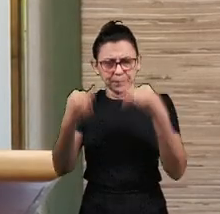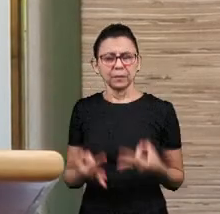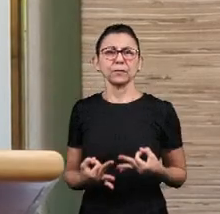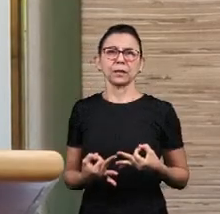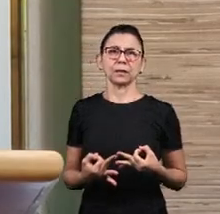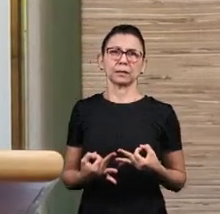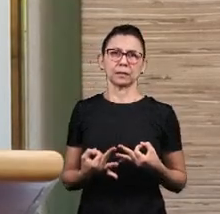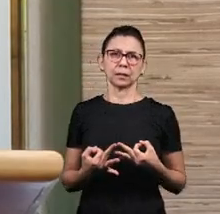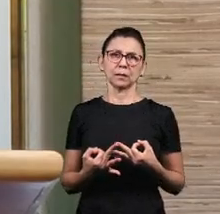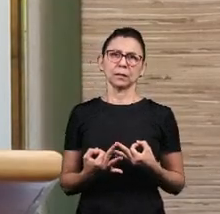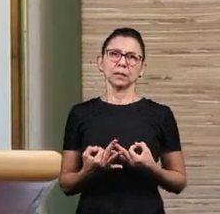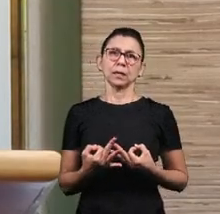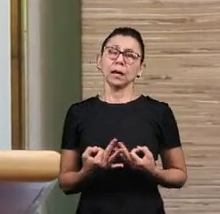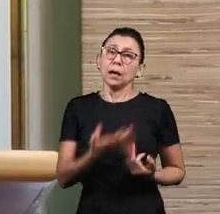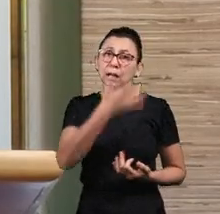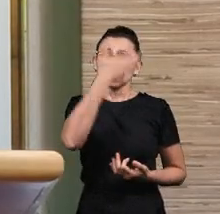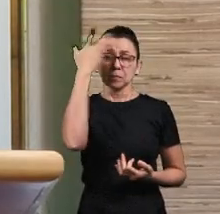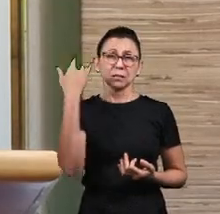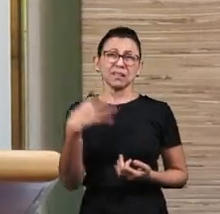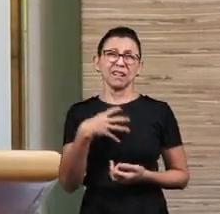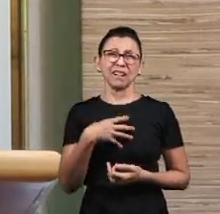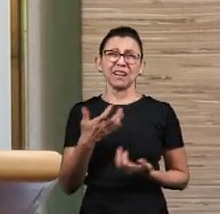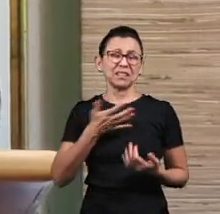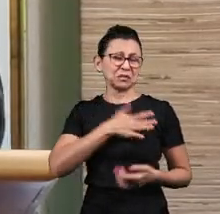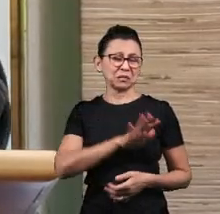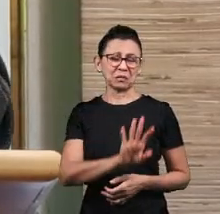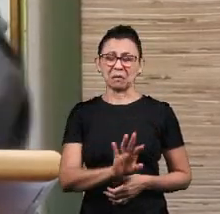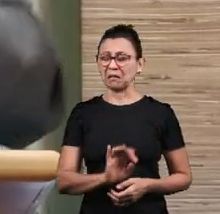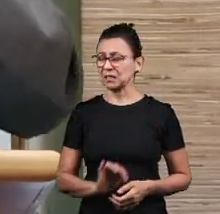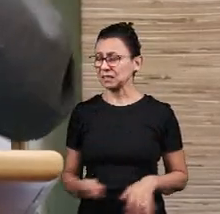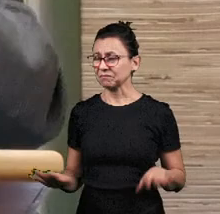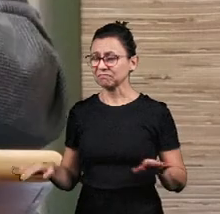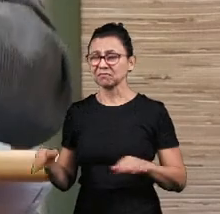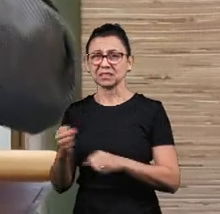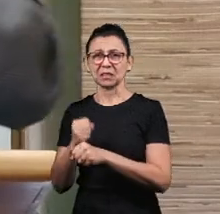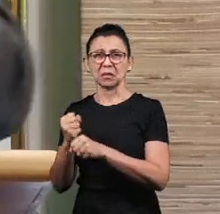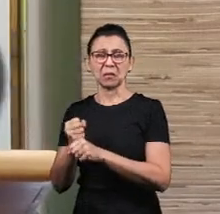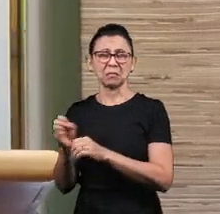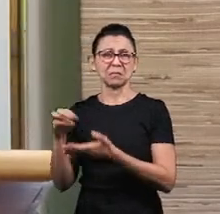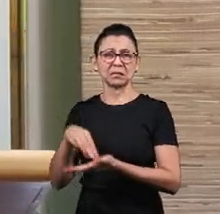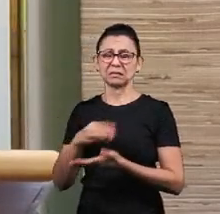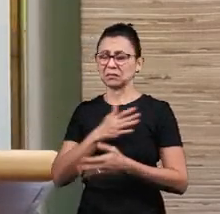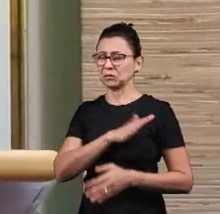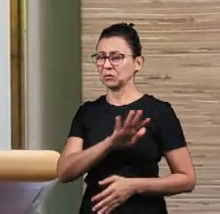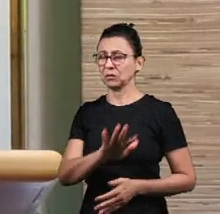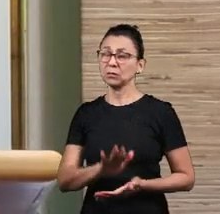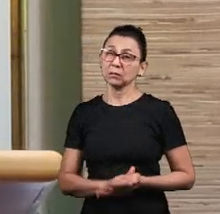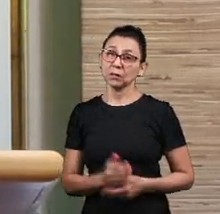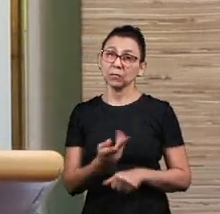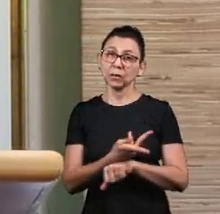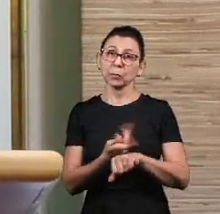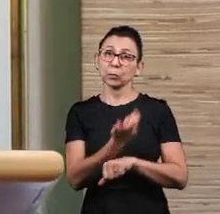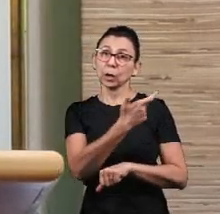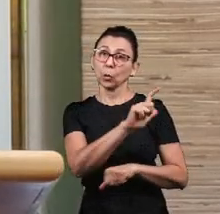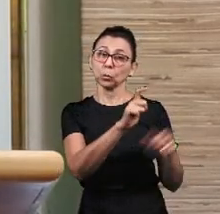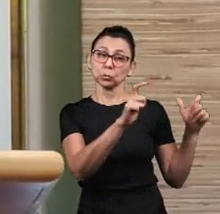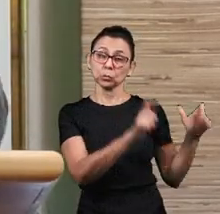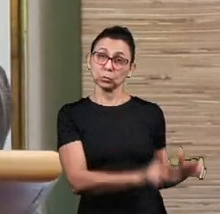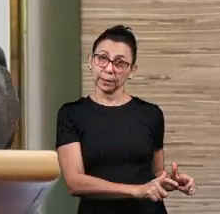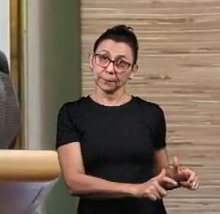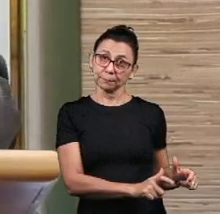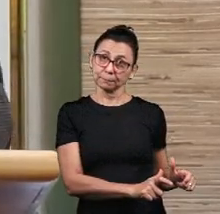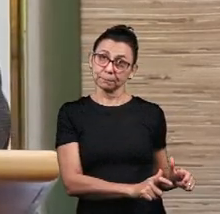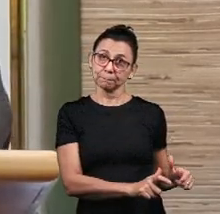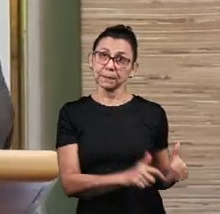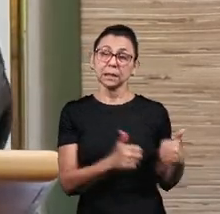sont pas heureux avec nous, ils doivent chercher la place de leur félicité dans d'autres places. Si